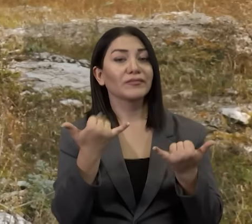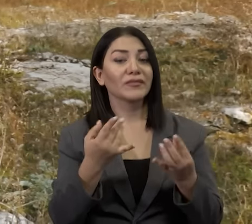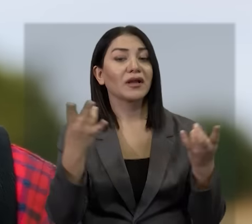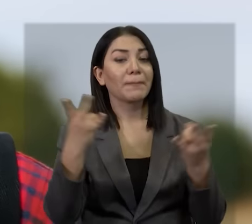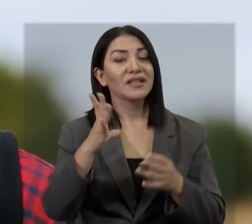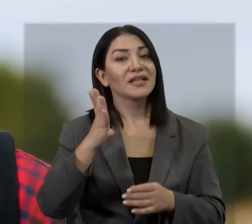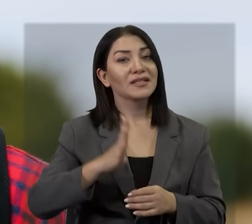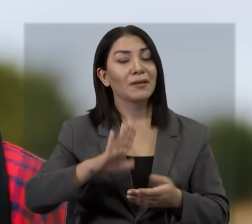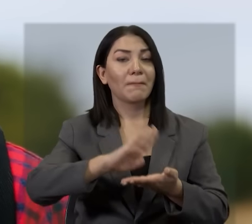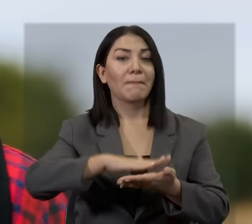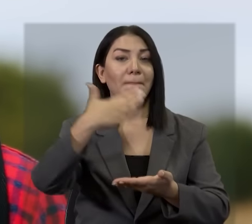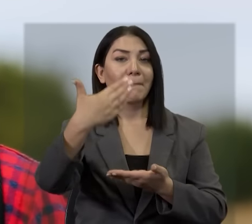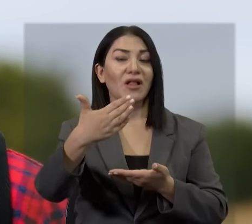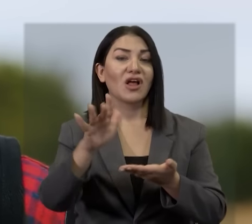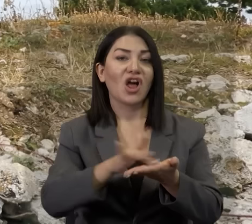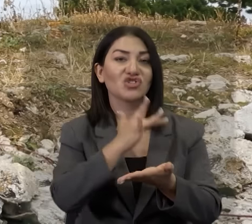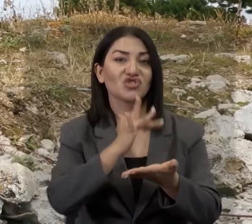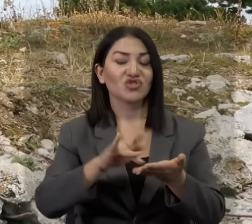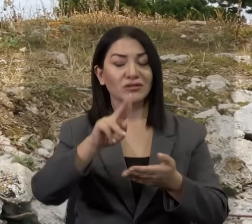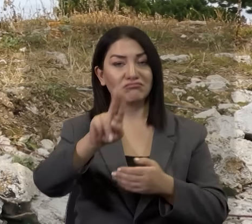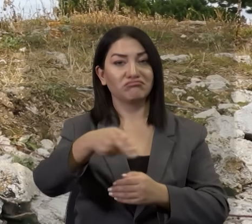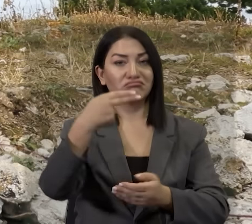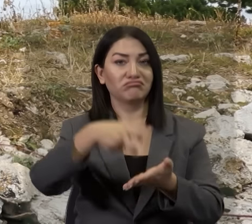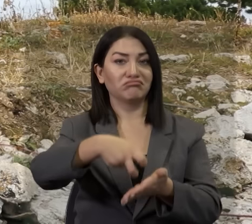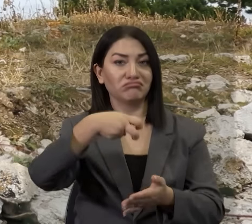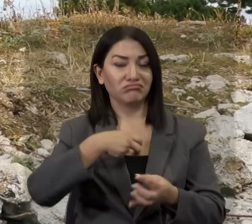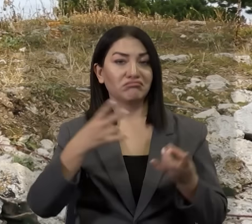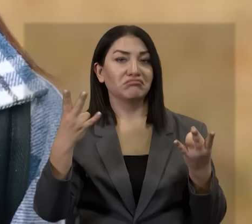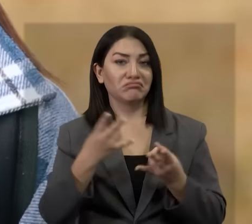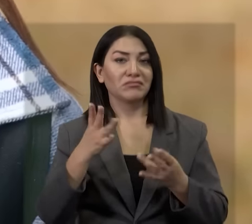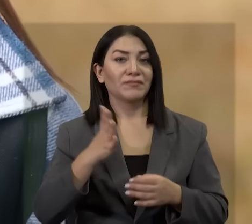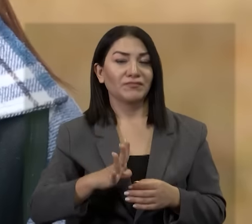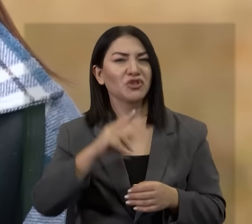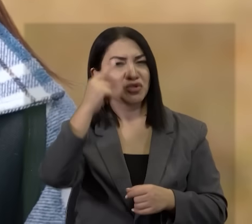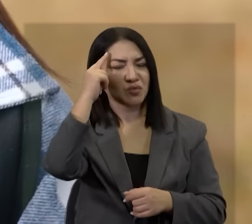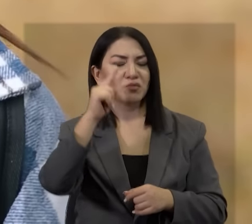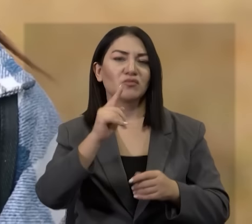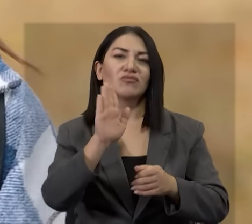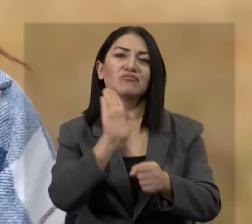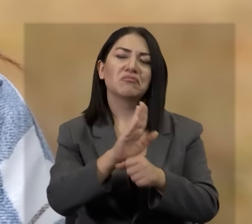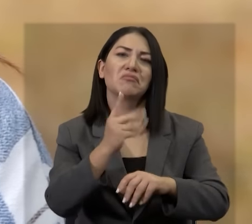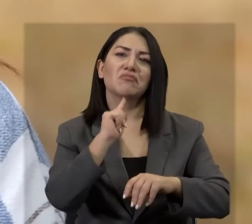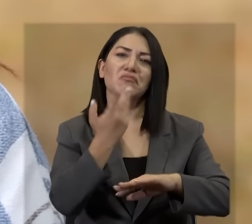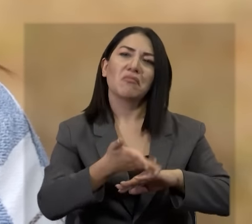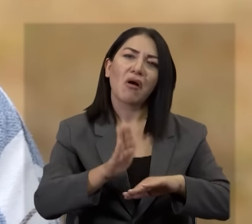Մայջ։ Դե հիմա պիտի սպասենք, որ պլանշետի վրա հաղորդագրություն գա։ Երեխեք, ինչ է կարծում, բարդ